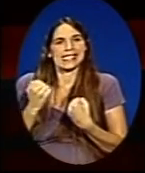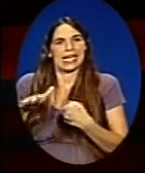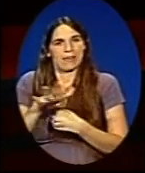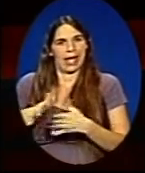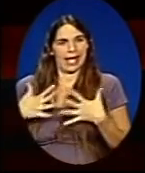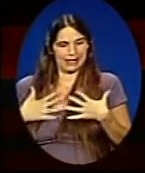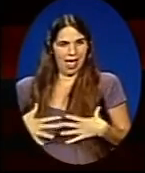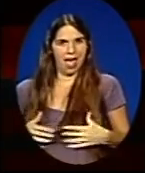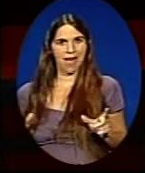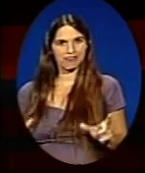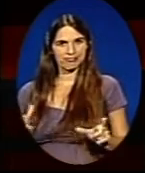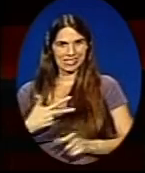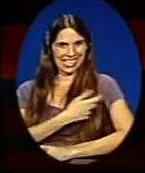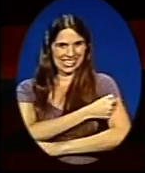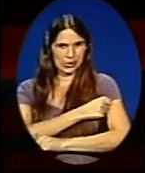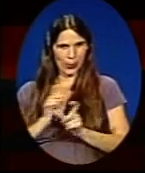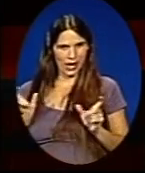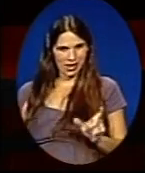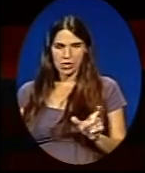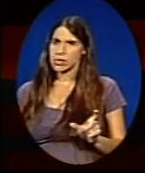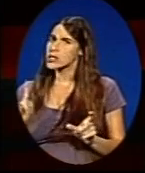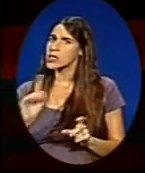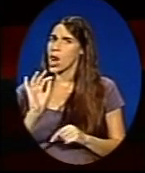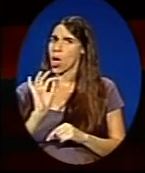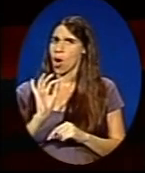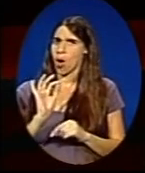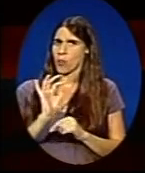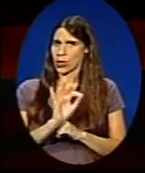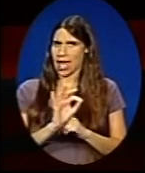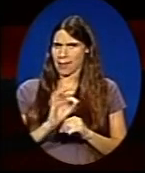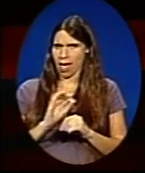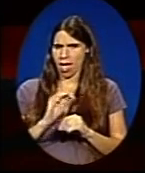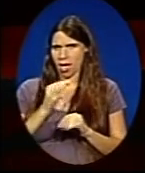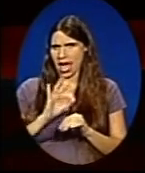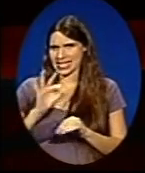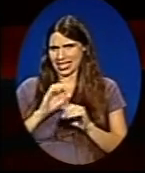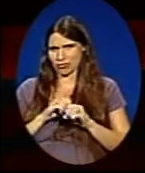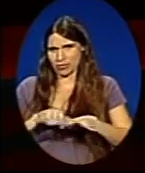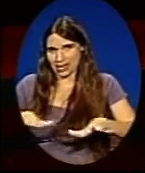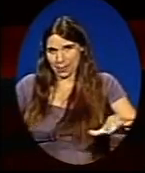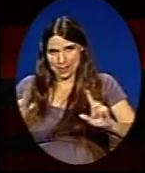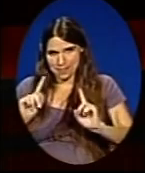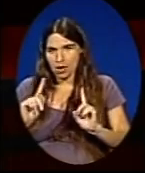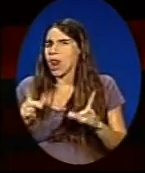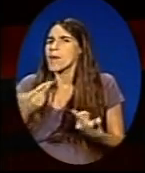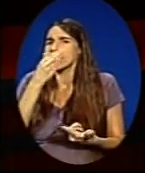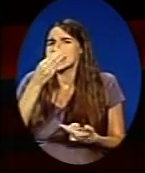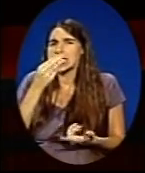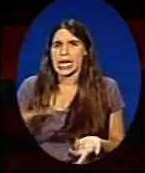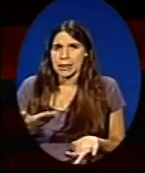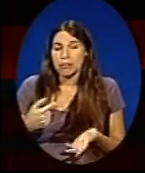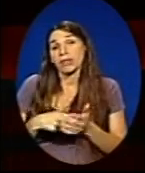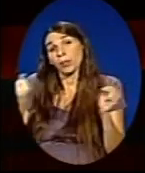מונע בעצם את או פוגע בהתרבות של הנגיפים שגורמים לאותה הצטננות. למה אנחנו מצטננים? אנחנו מצטננים כי